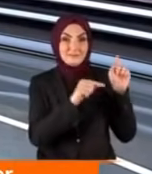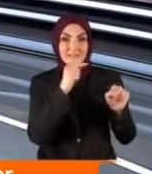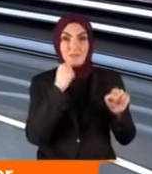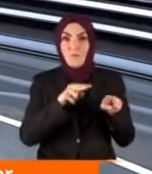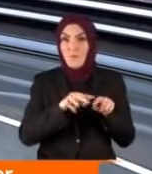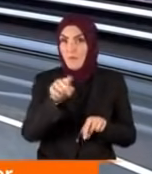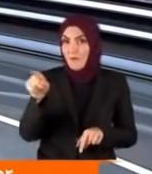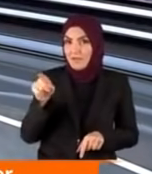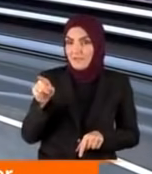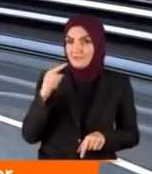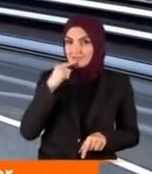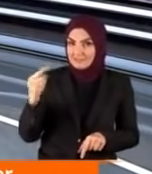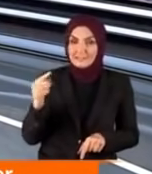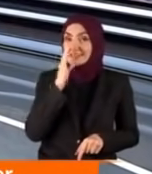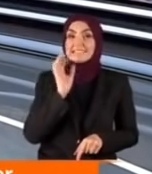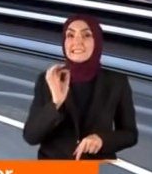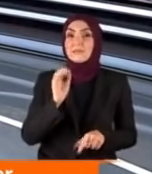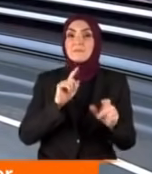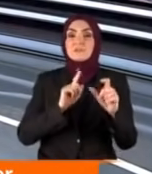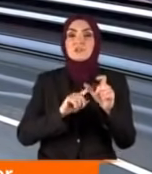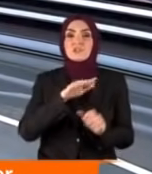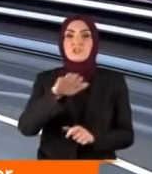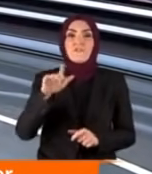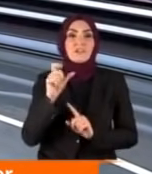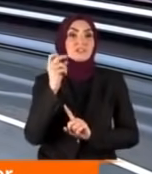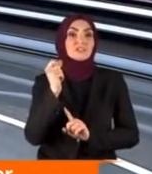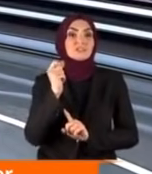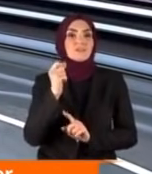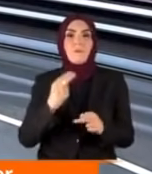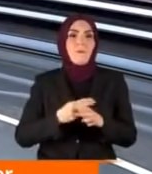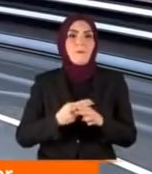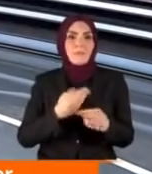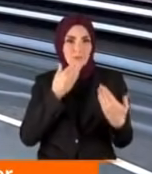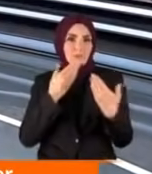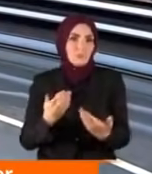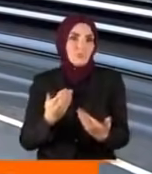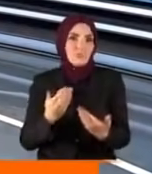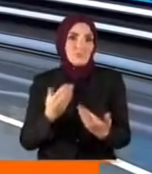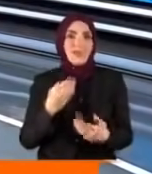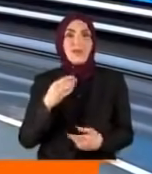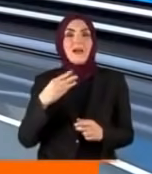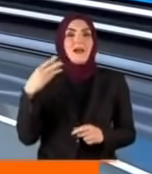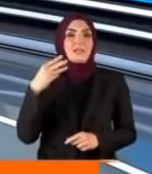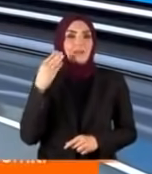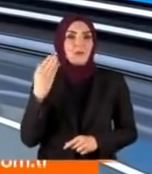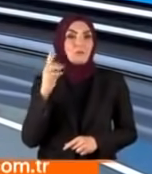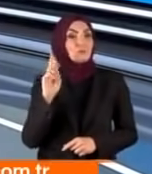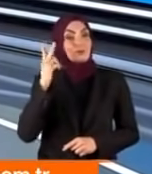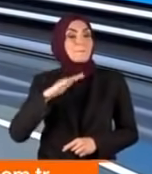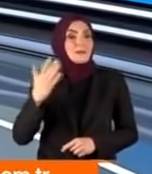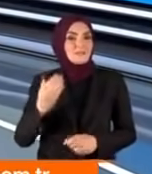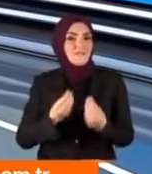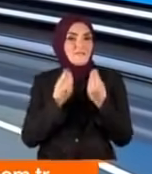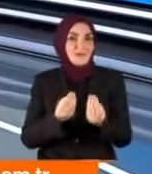kim çevreci ortada dedi, örnekleriyle de anlattı. Erdoğan bir müjdenin daha haberini verdi bugün. Türkiye'nin en büyük